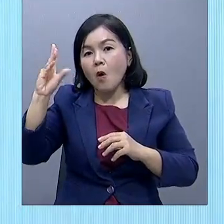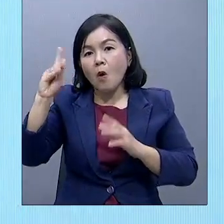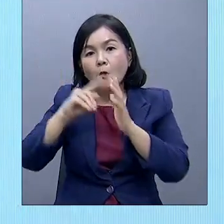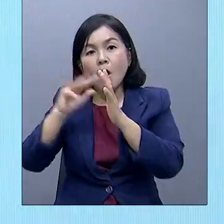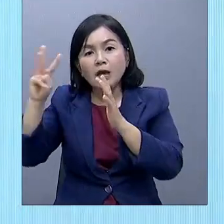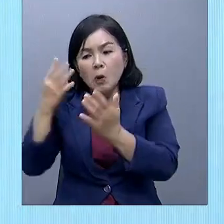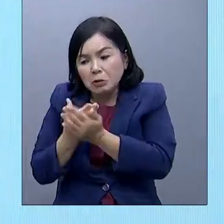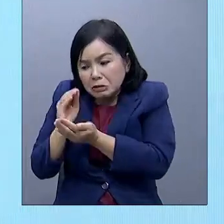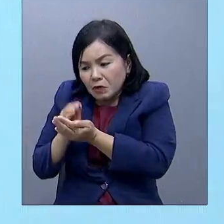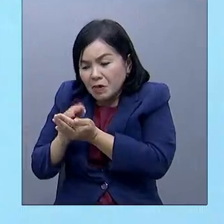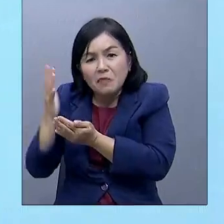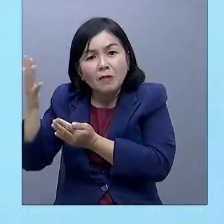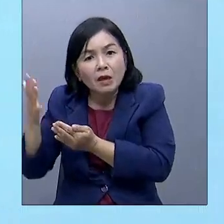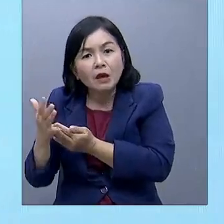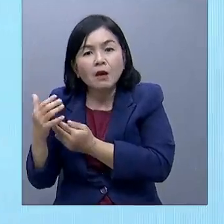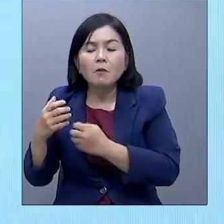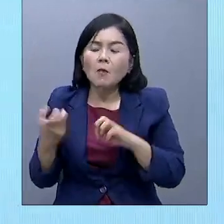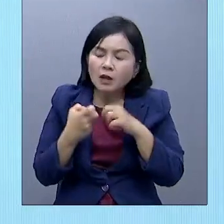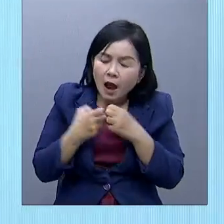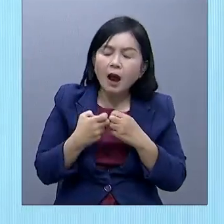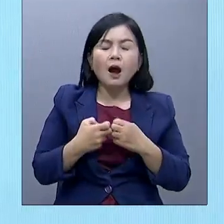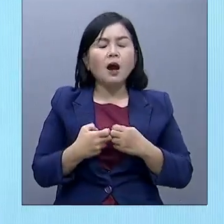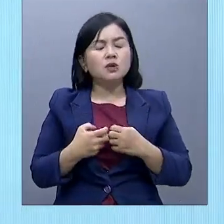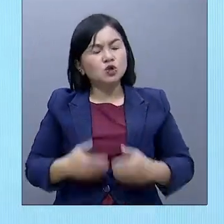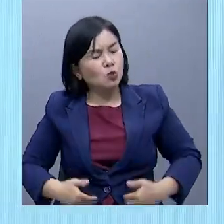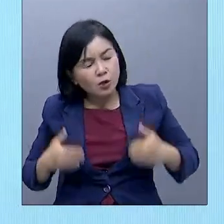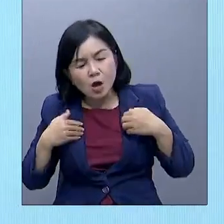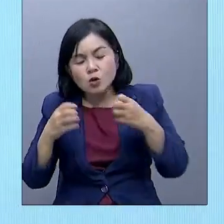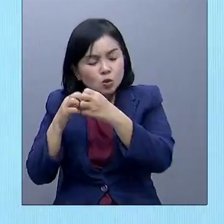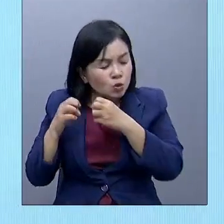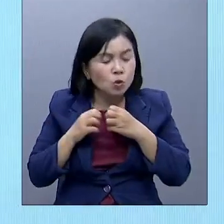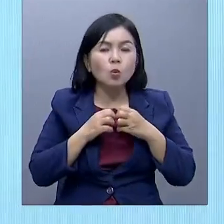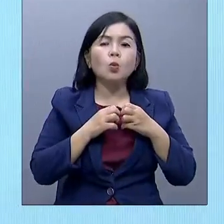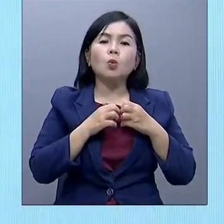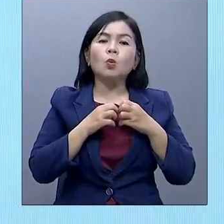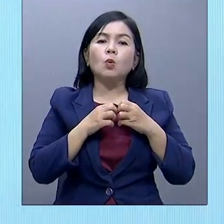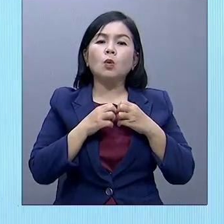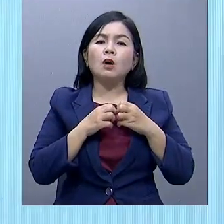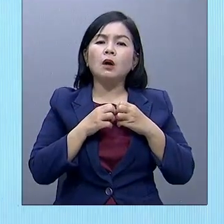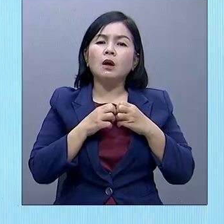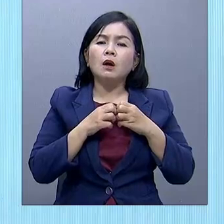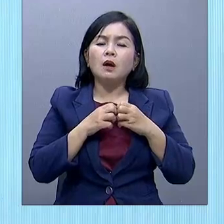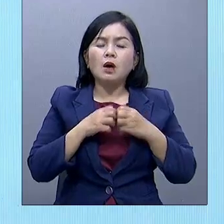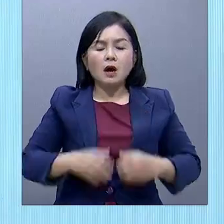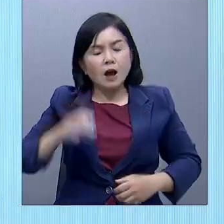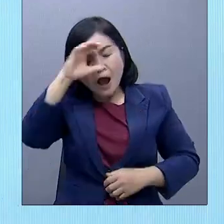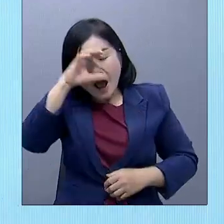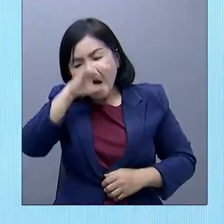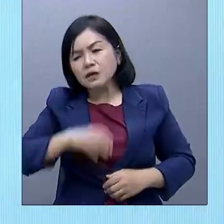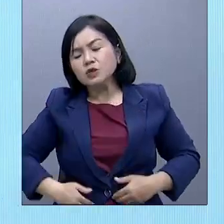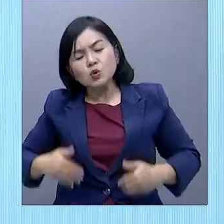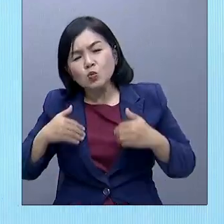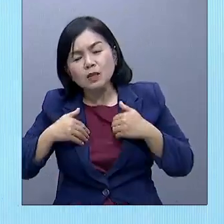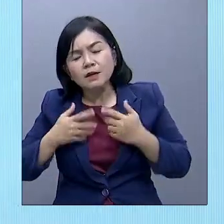มีนะครับมีเรื่องมีราวในชีวิตหลงทางอยู่ในชีวิตและก็ต้องหาความหาคำตอบในชีวิตนะครับหลายคนนั้นอยู่ในวั